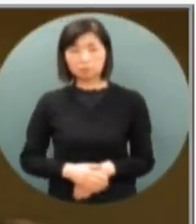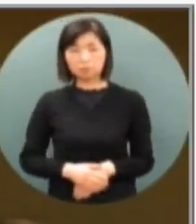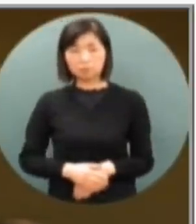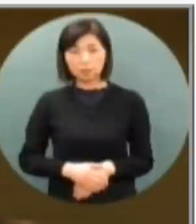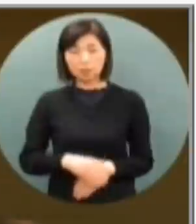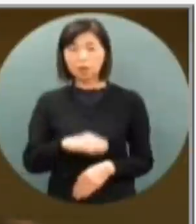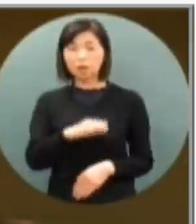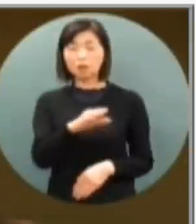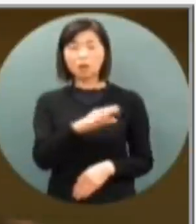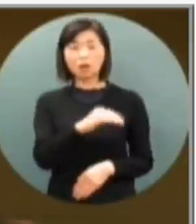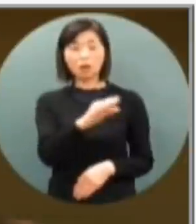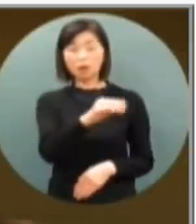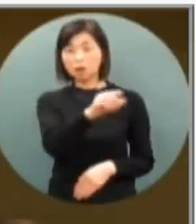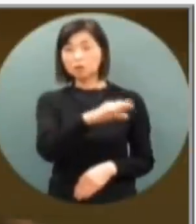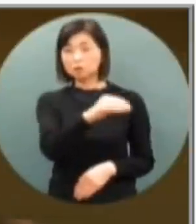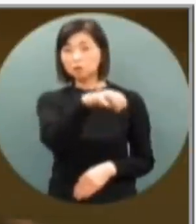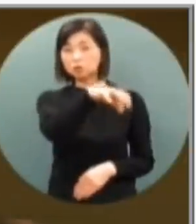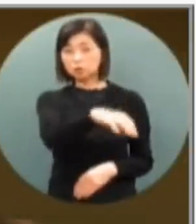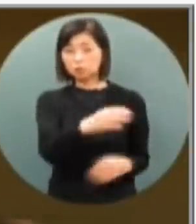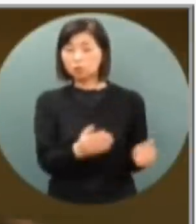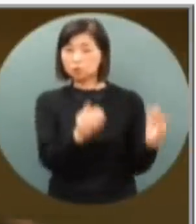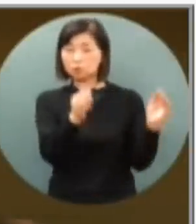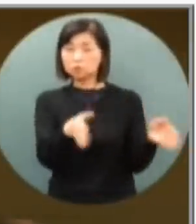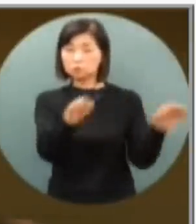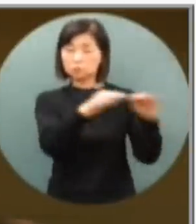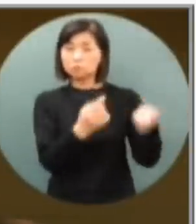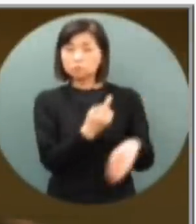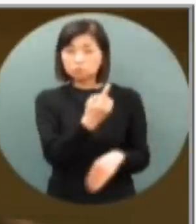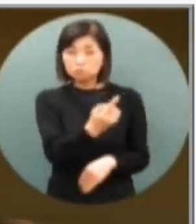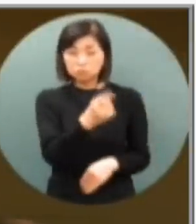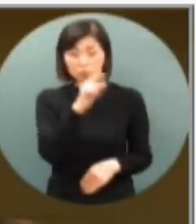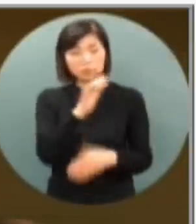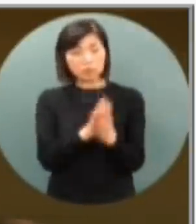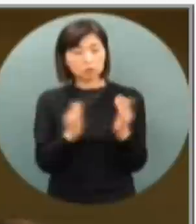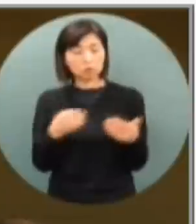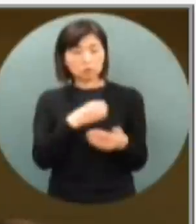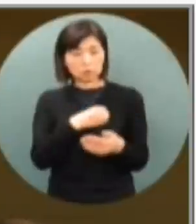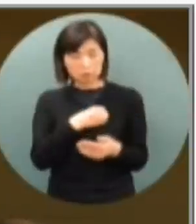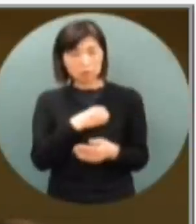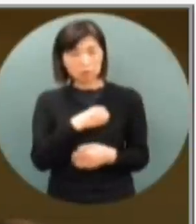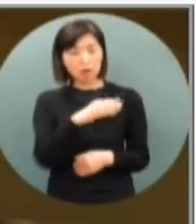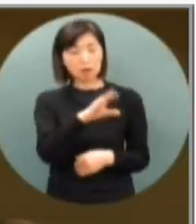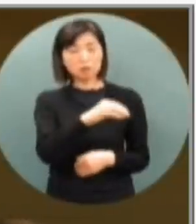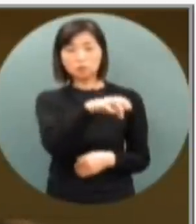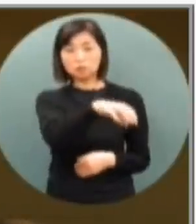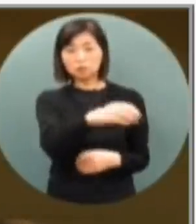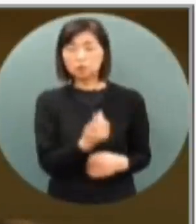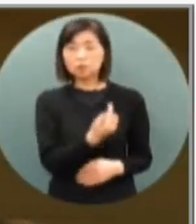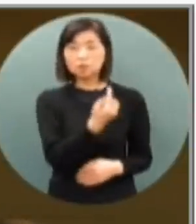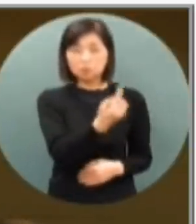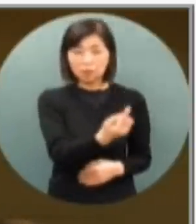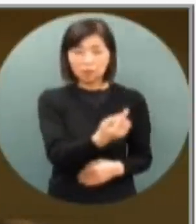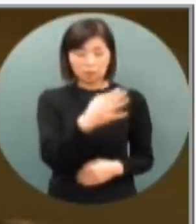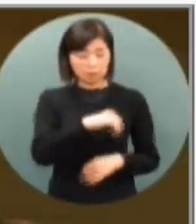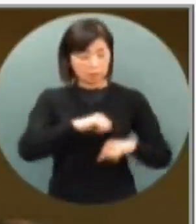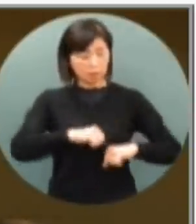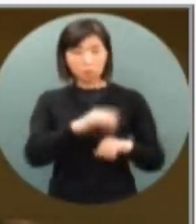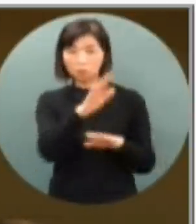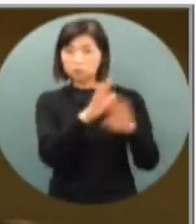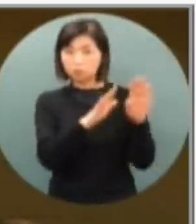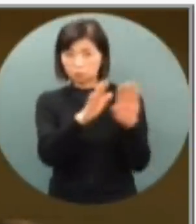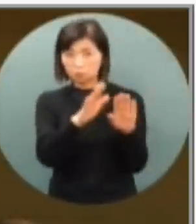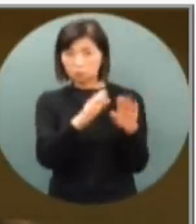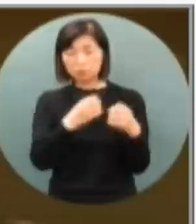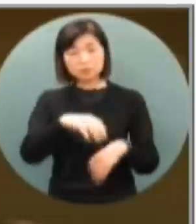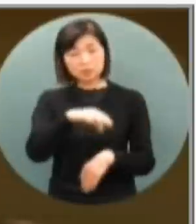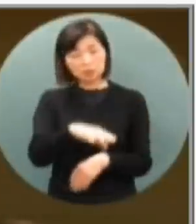これは鳥取県の県職員が療養所の方に訪問いたしまして、健康状態でありますとか里帰りのご希